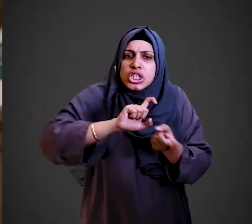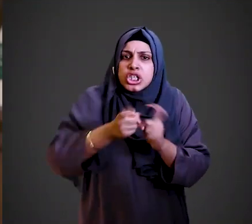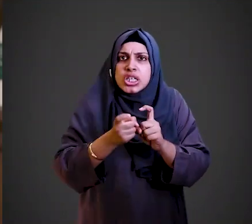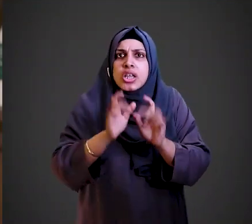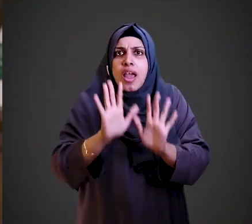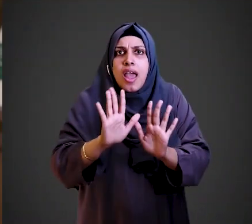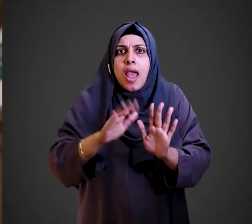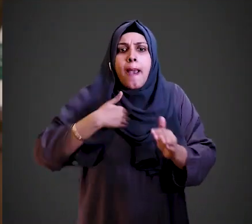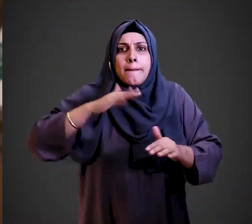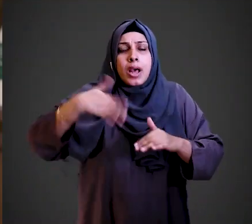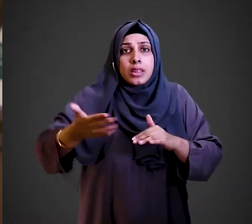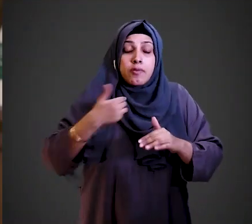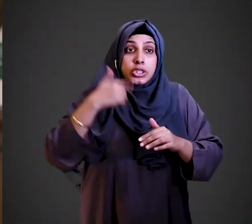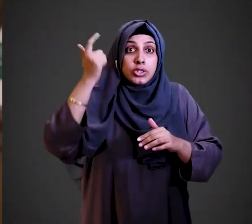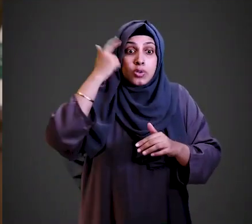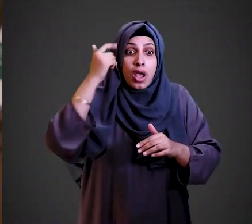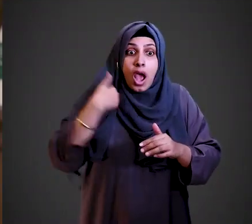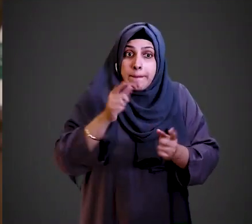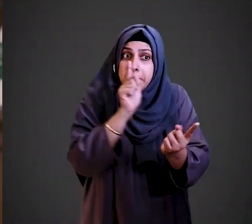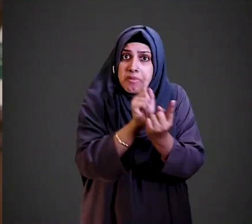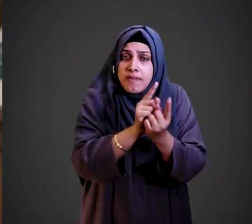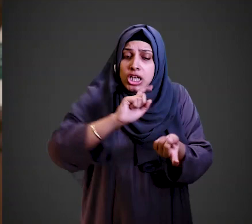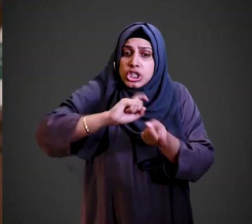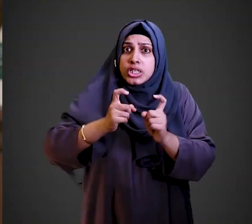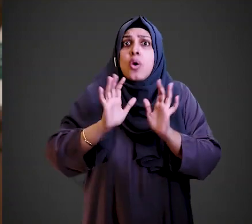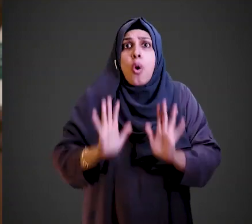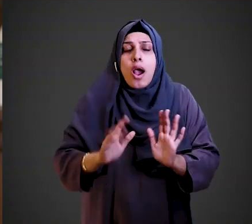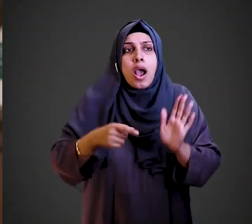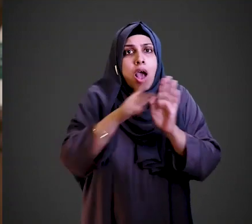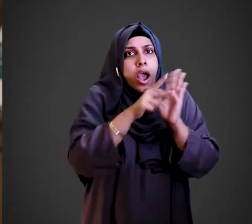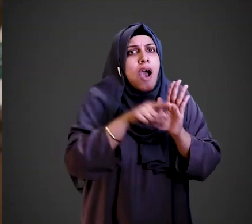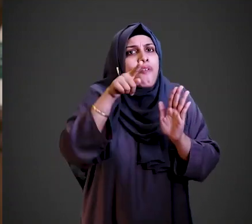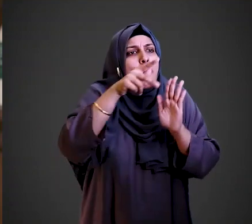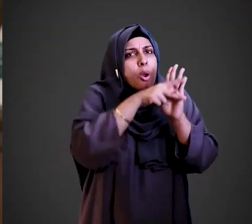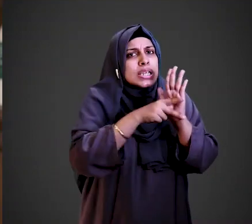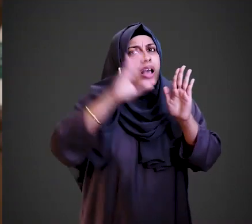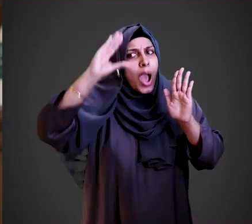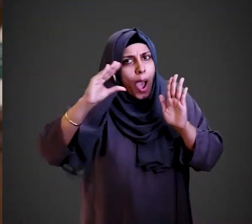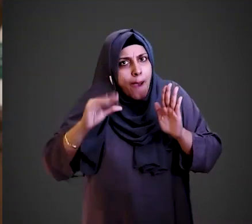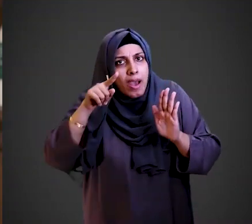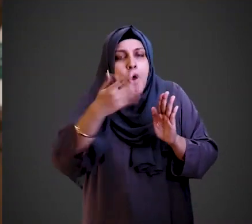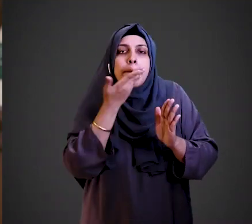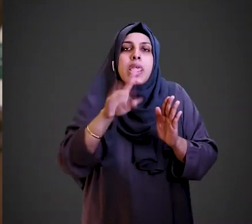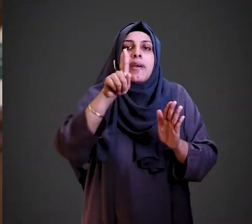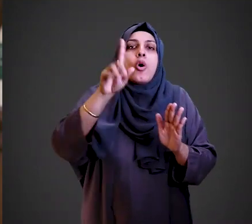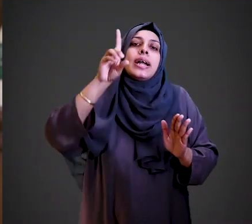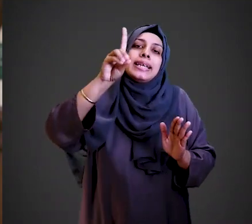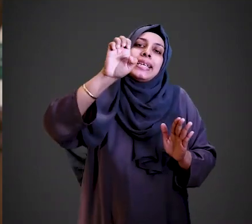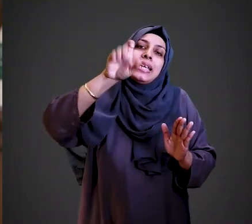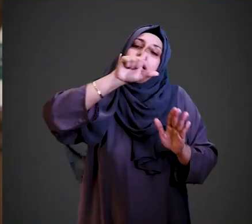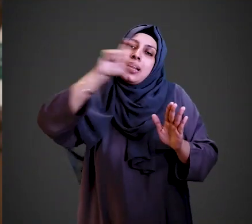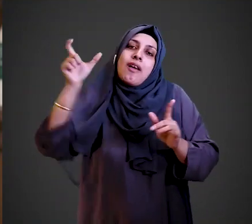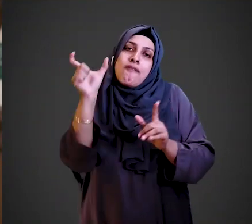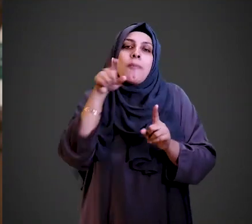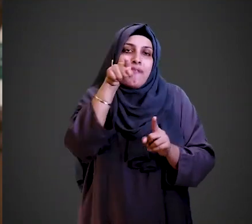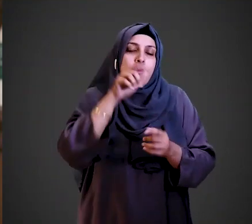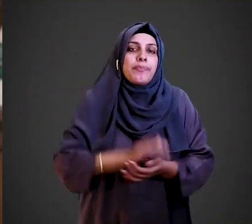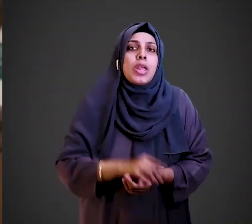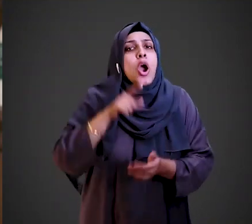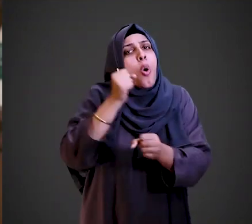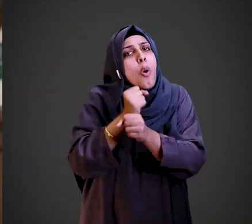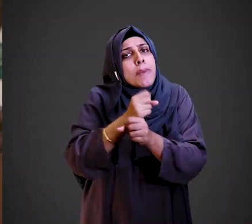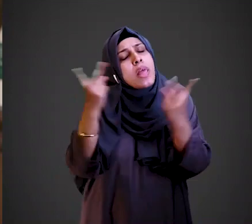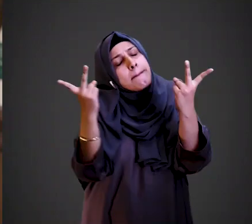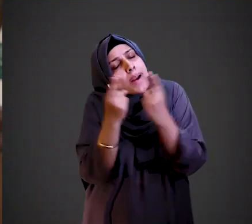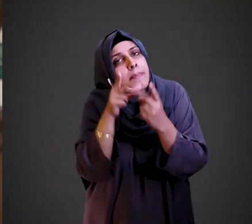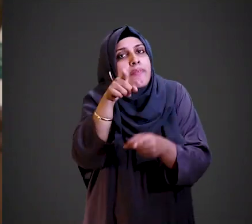کو وہ اکارڈنگلی ریگولیٹ کر سکیں. تو اگر ان اصولوں کا کم ہونا ہم اس کو ڈی ریگولیشن کے طور پر سمجھ سکتے ہیں. تو حکومت